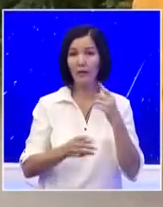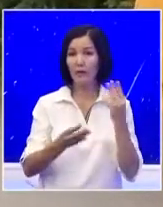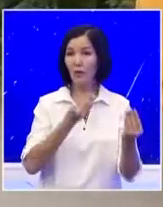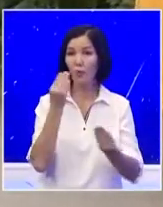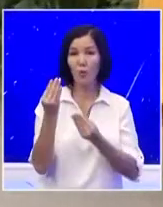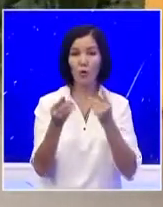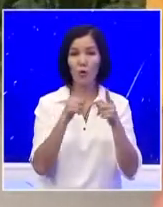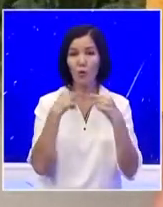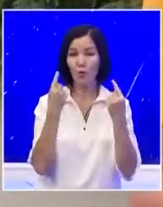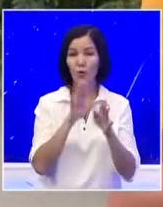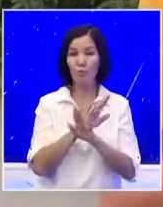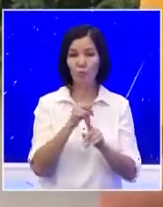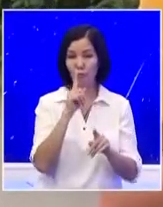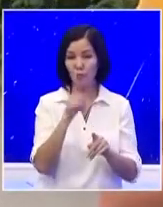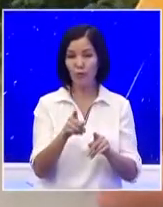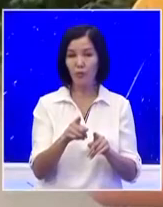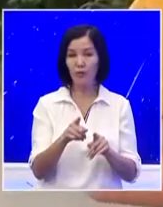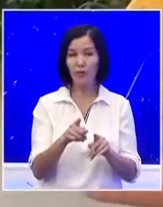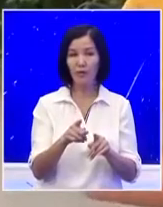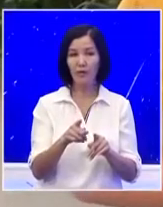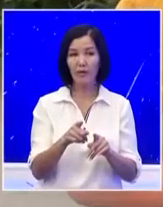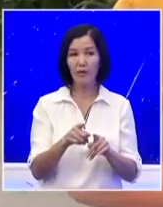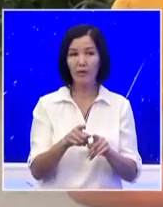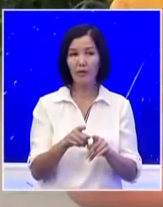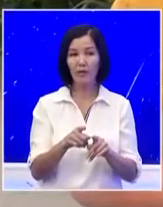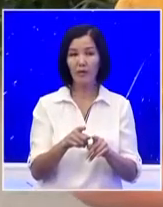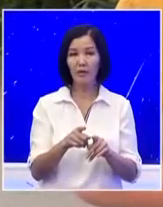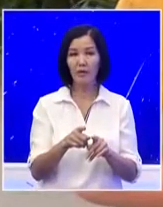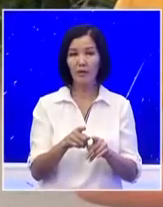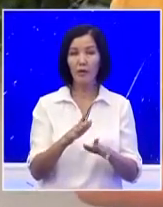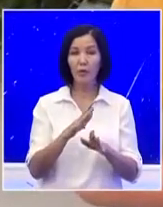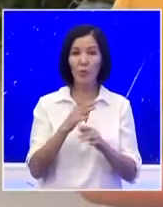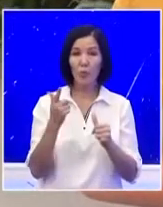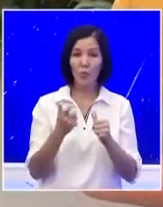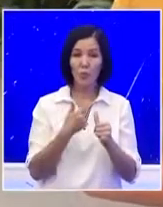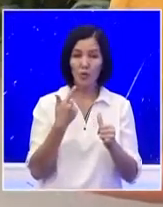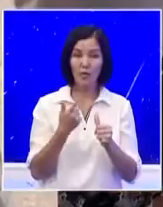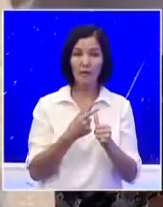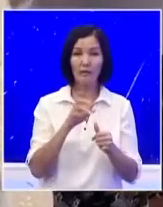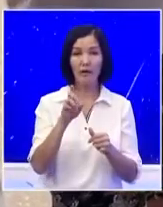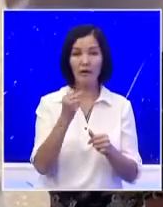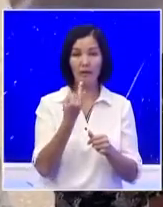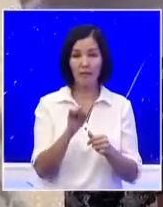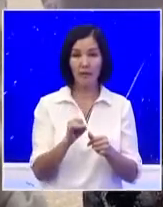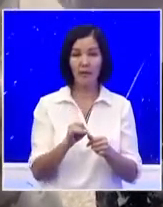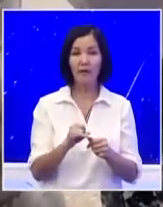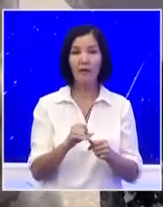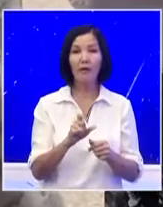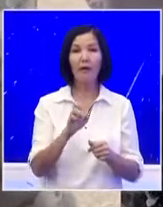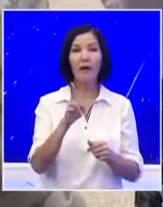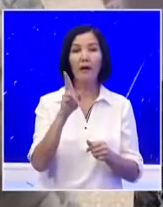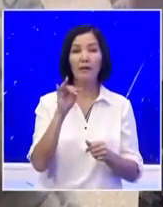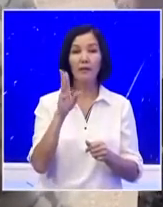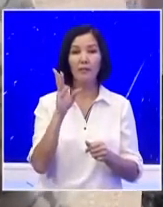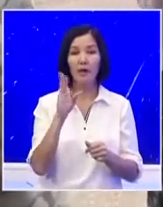күлмес. Менімен, менікінің айрылғаны өлді деп ат қойыпты, өңге білмес. Хәкім Абай алаш